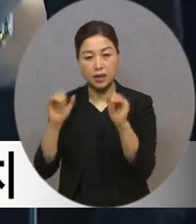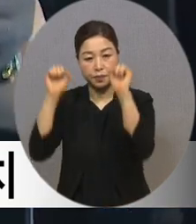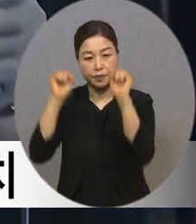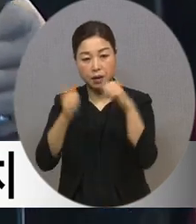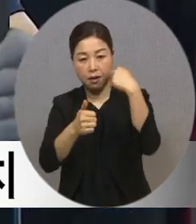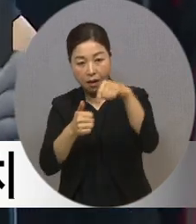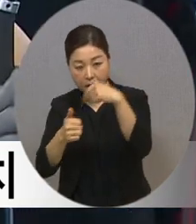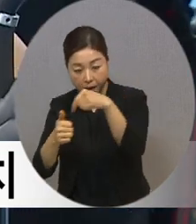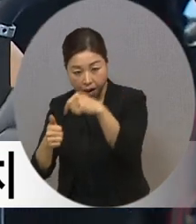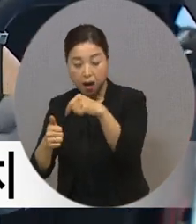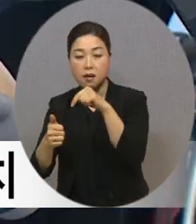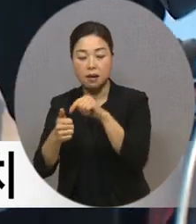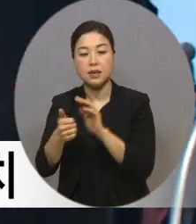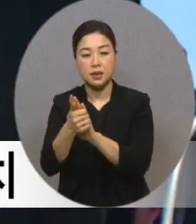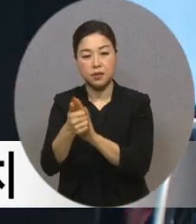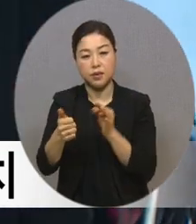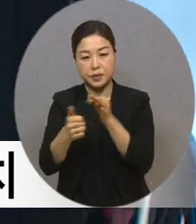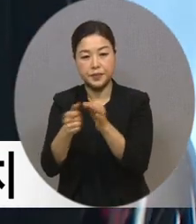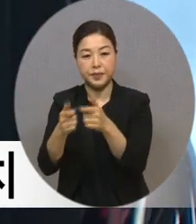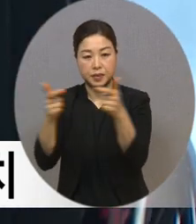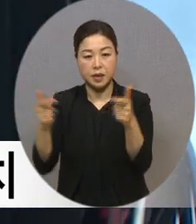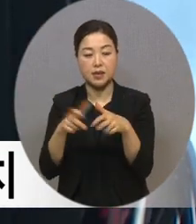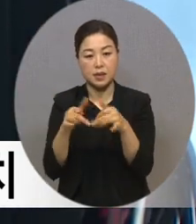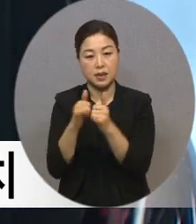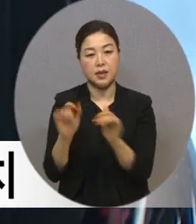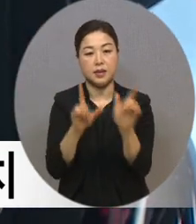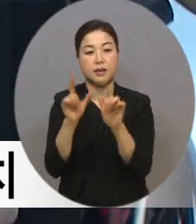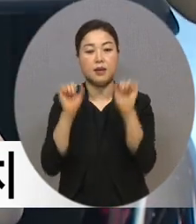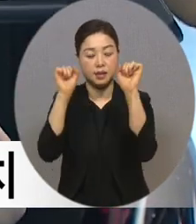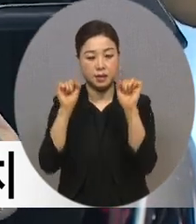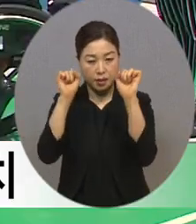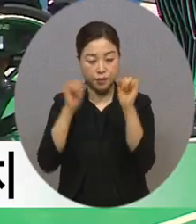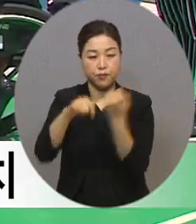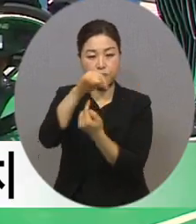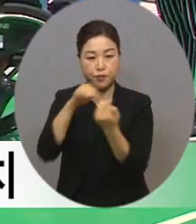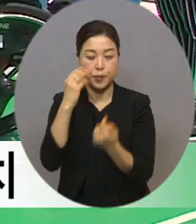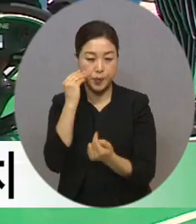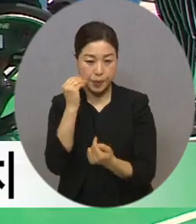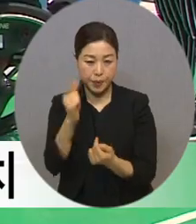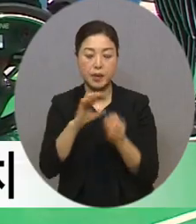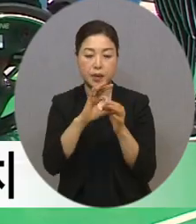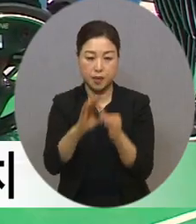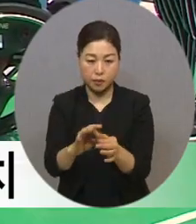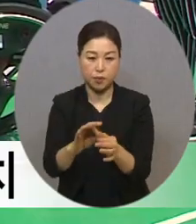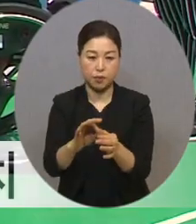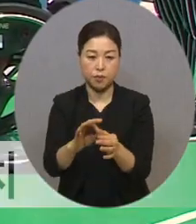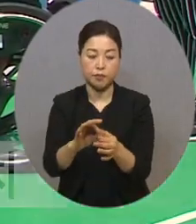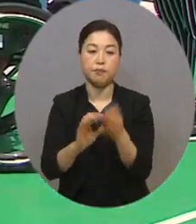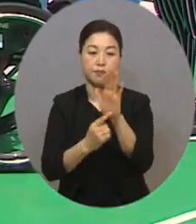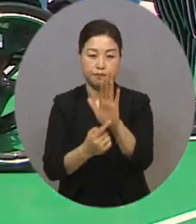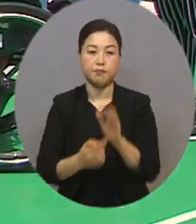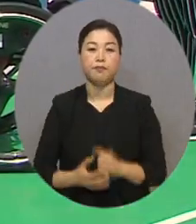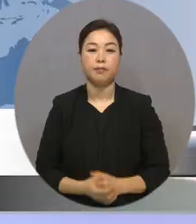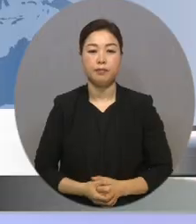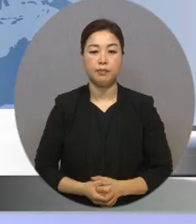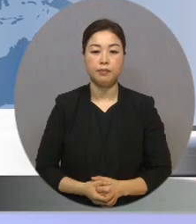대상과 지원금을 확대하는 등 장애인 생활체육 활성화 정책을 계속 추진하겠다고 전했습니다.